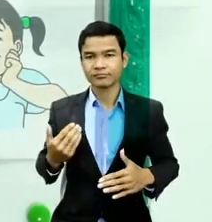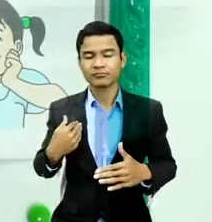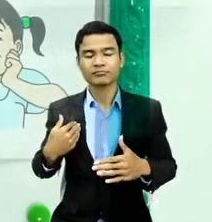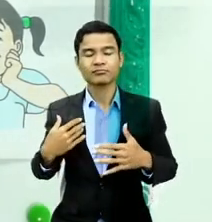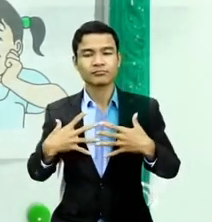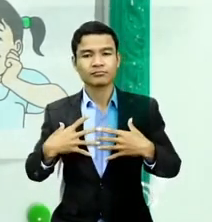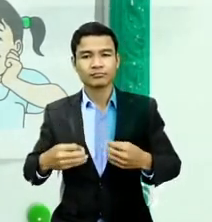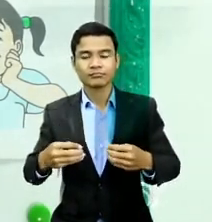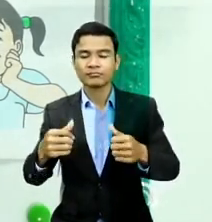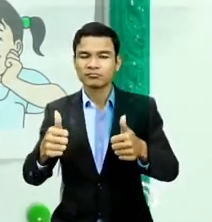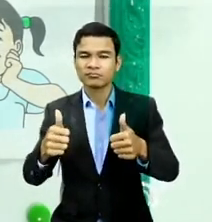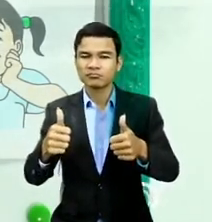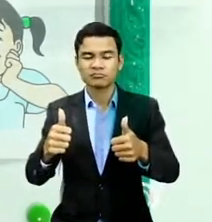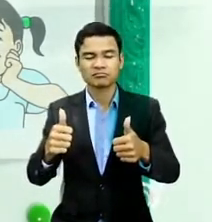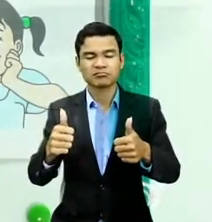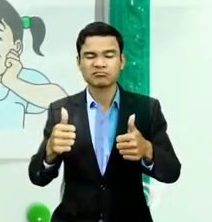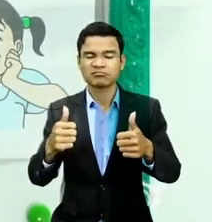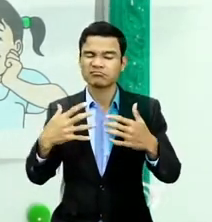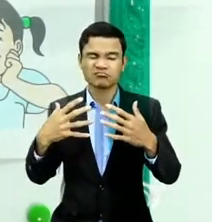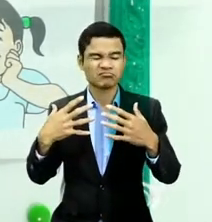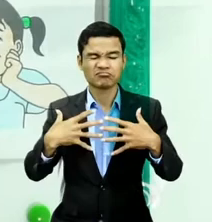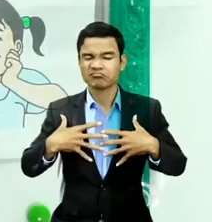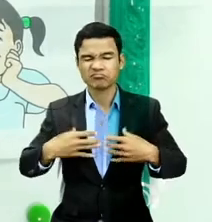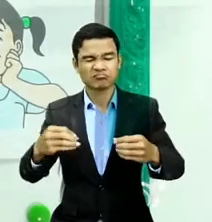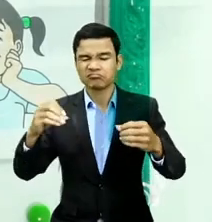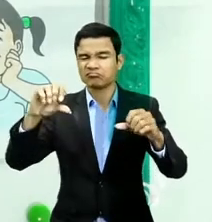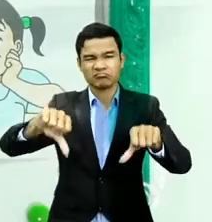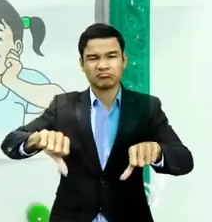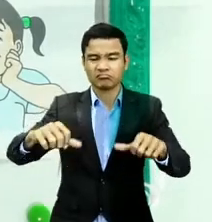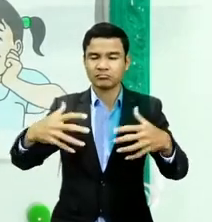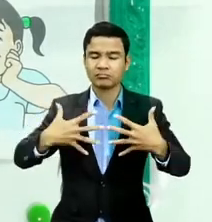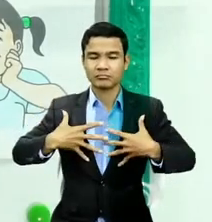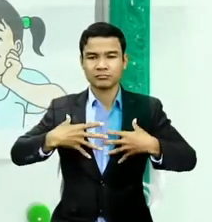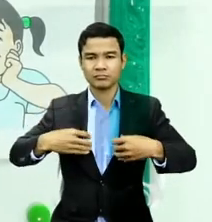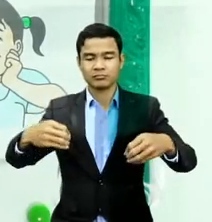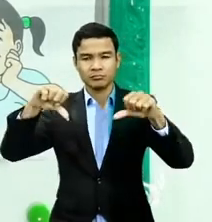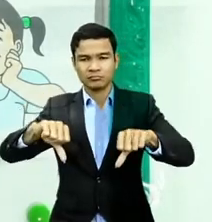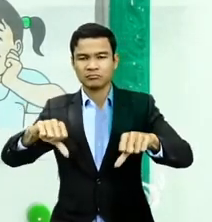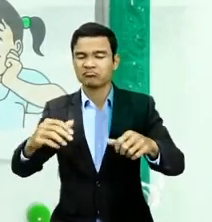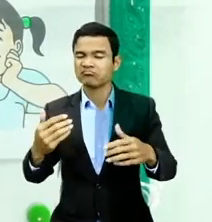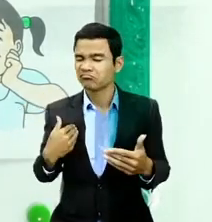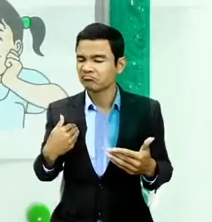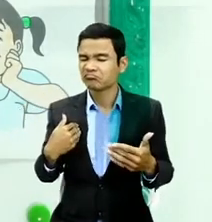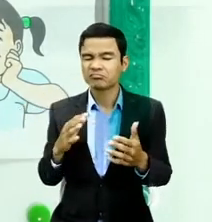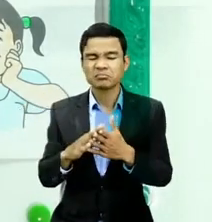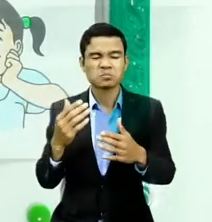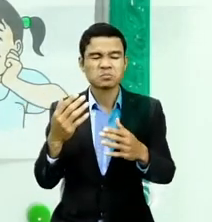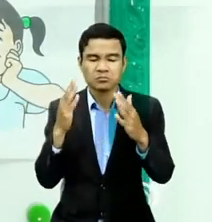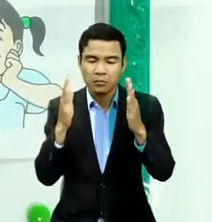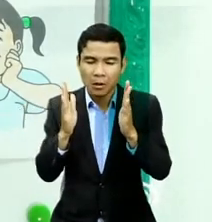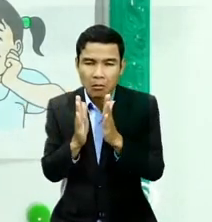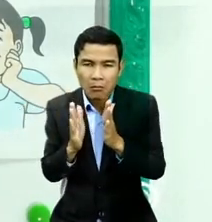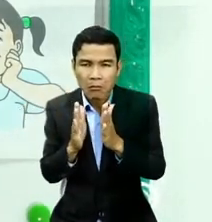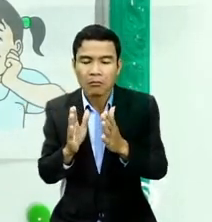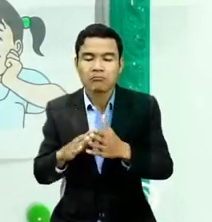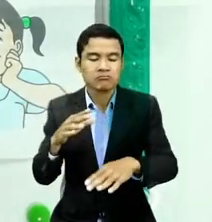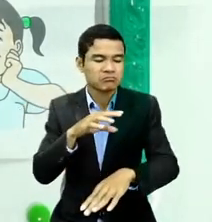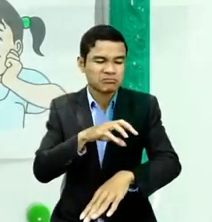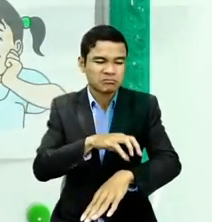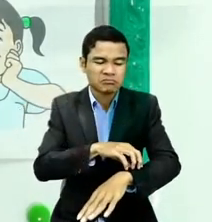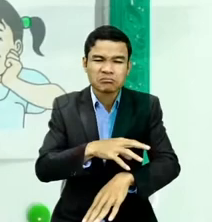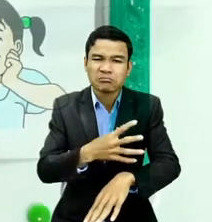là ổ. Chà, rút cài quát sắc cầm sáng, miễn đẩm bao. Rồi chân nế. Là bà tị bấy cứ rụt cò nè